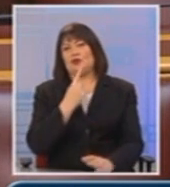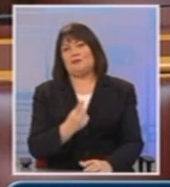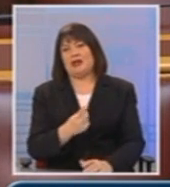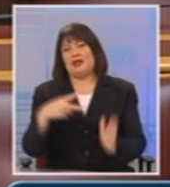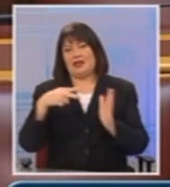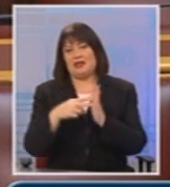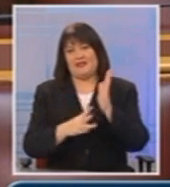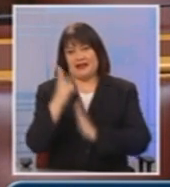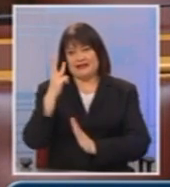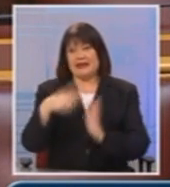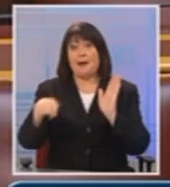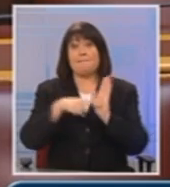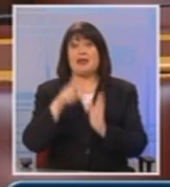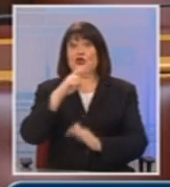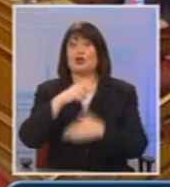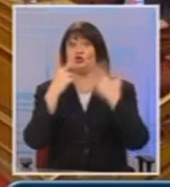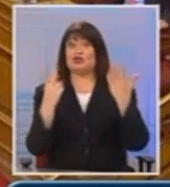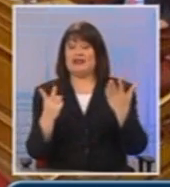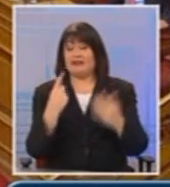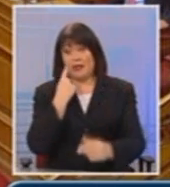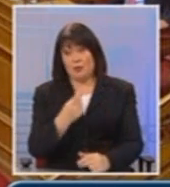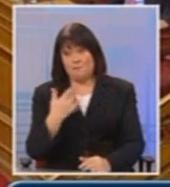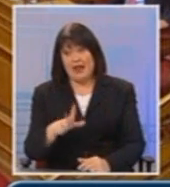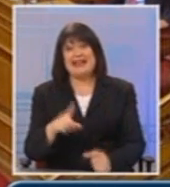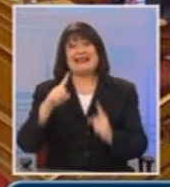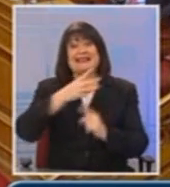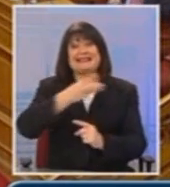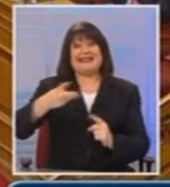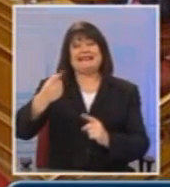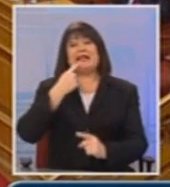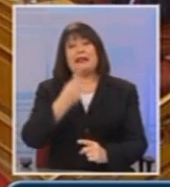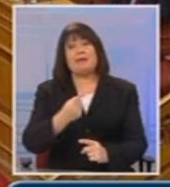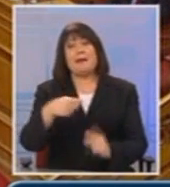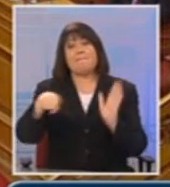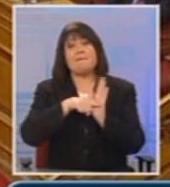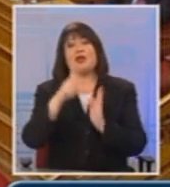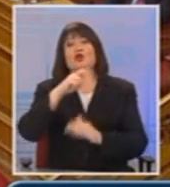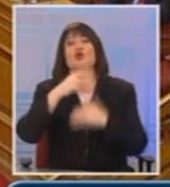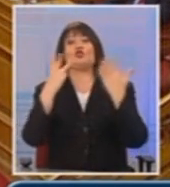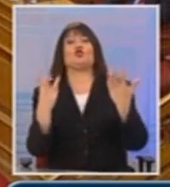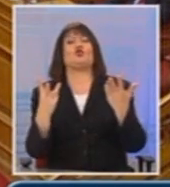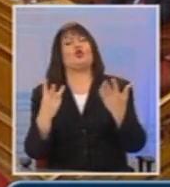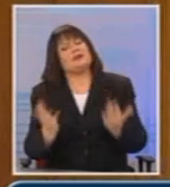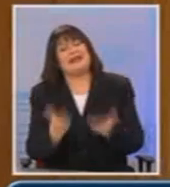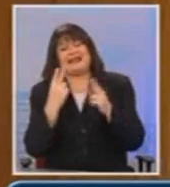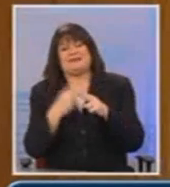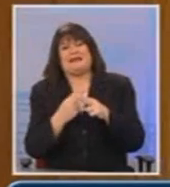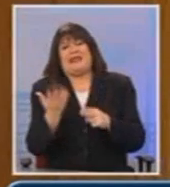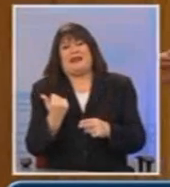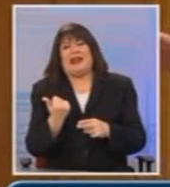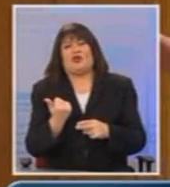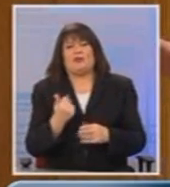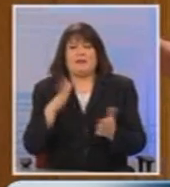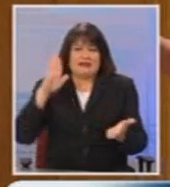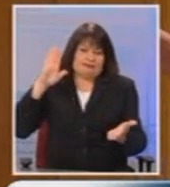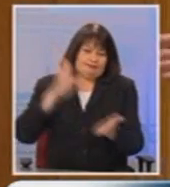το 2013 στο μείον 27, είδα ο Τσακαλώτος λέει στο μείον 28 όσον αφορά. Δεν έχει σημασία, πες ότι είμαστε κοντά